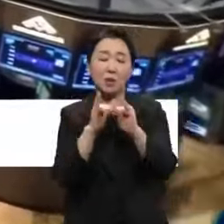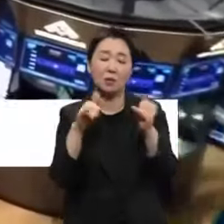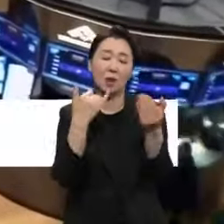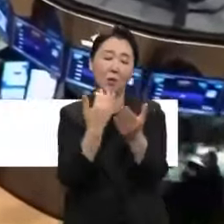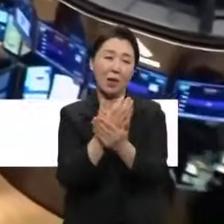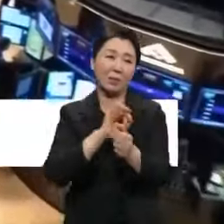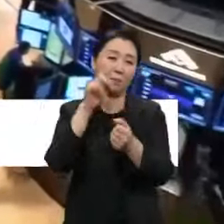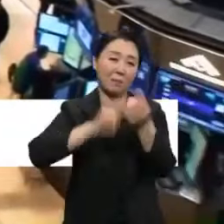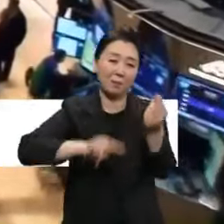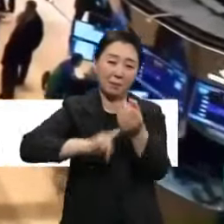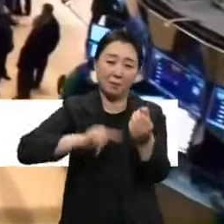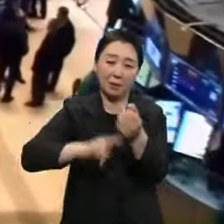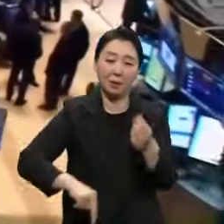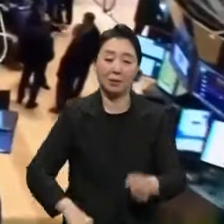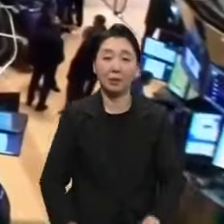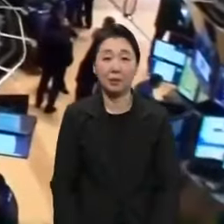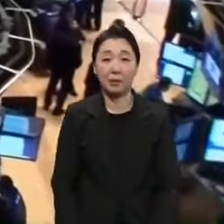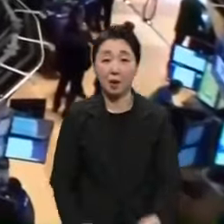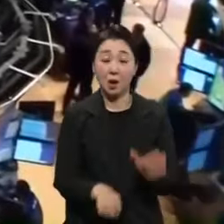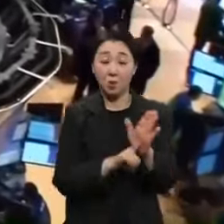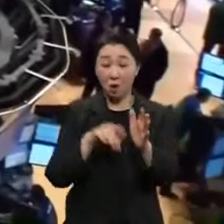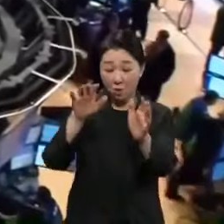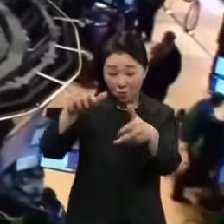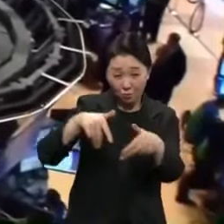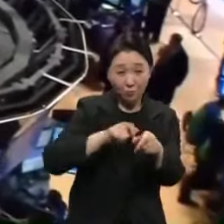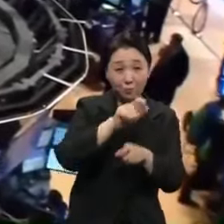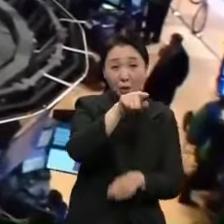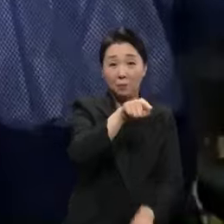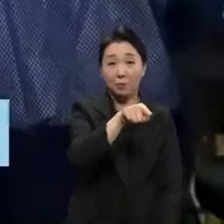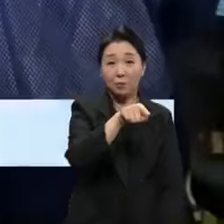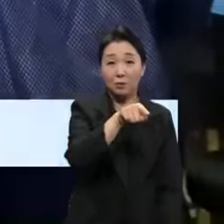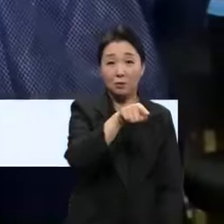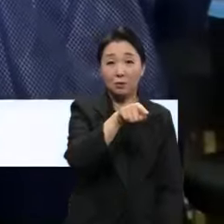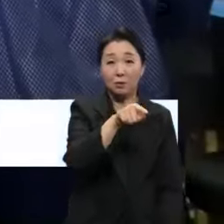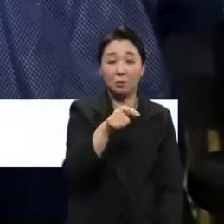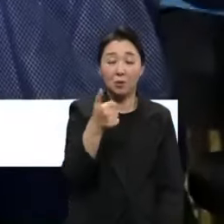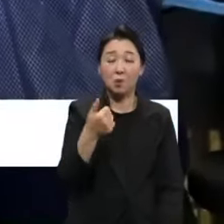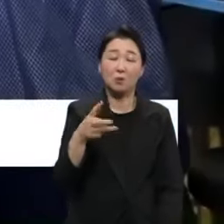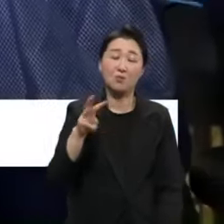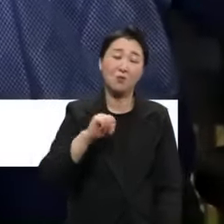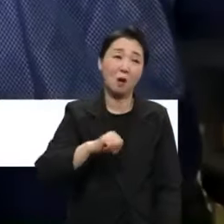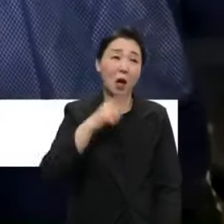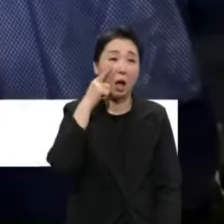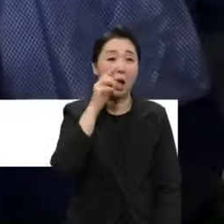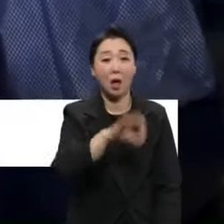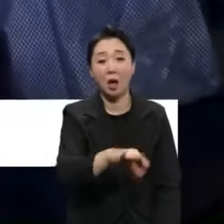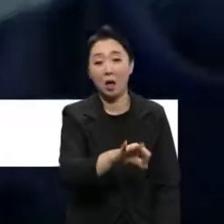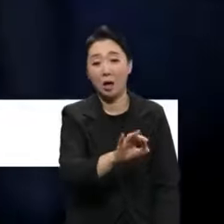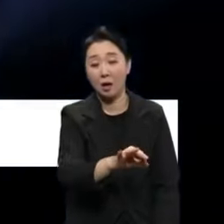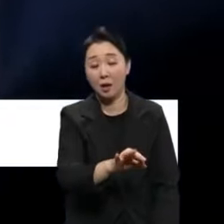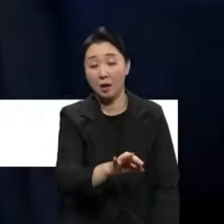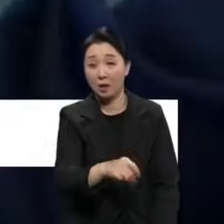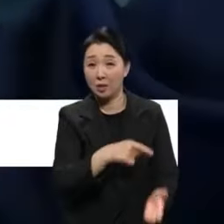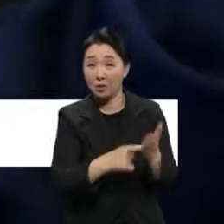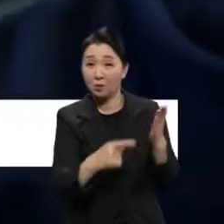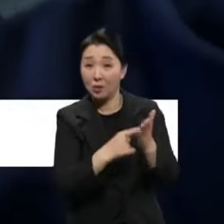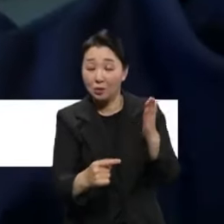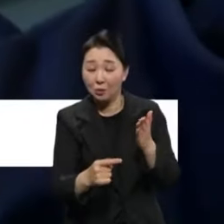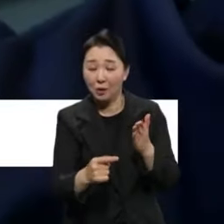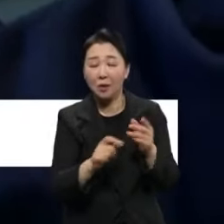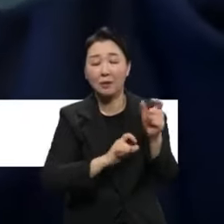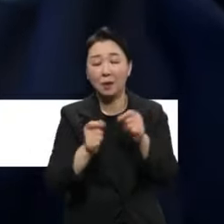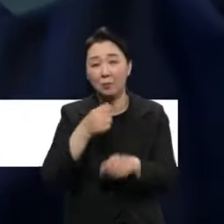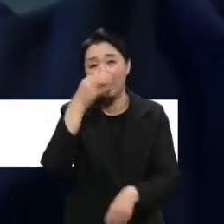팔자에 나섰습니다. 광고 수입이 대부분을 차지하는 매출은 56억 원에 불과했고 손실의 대부분은 이자